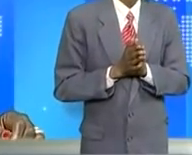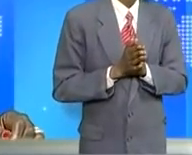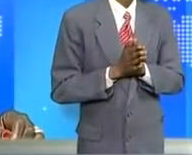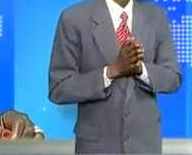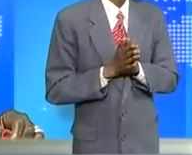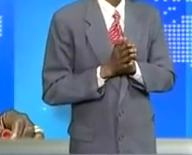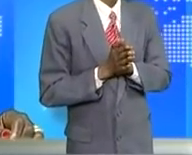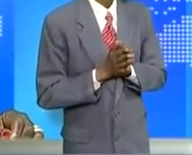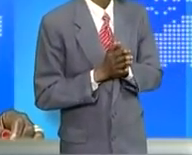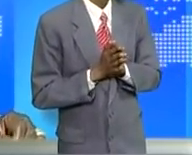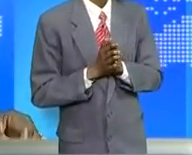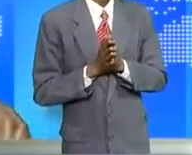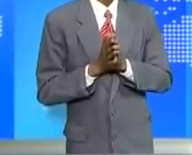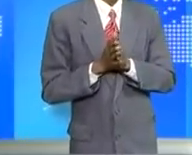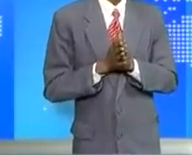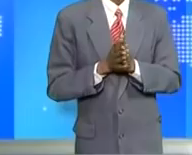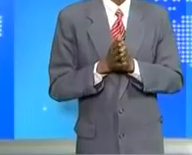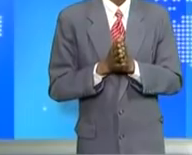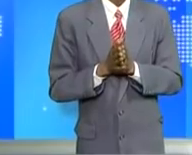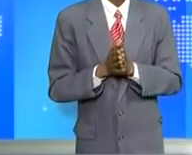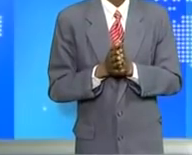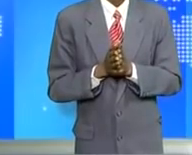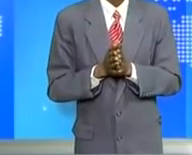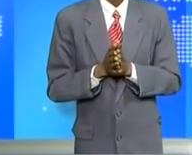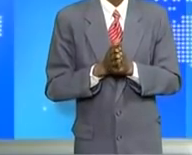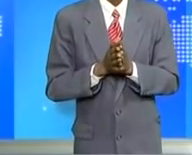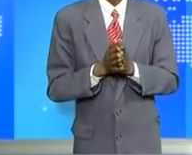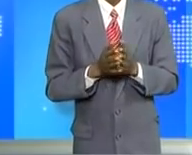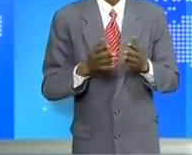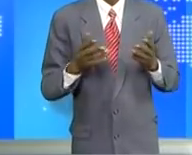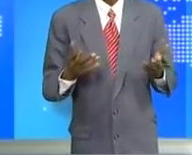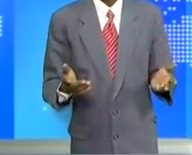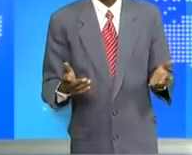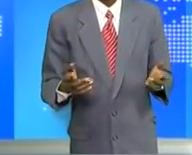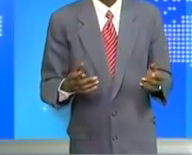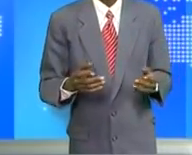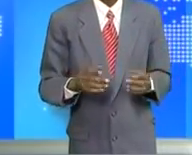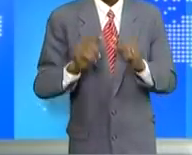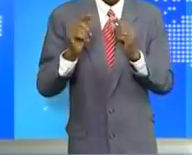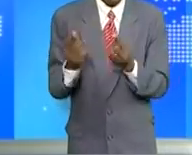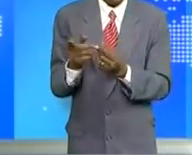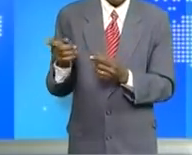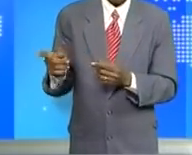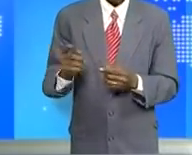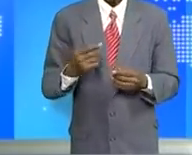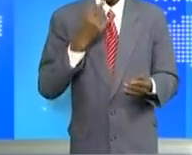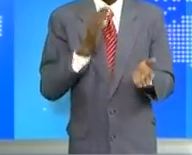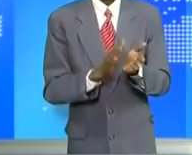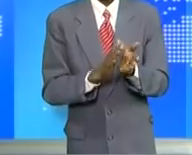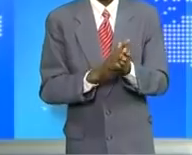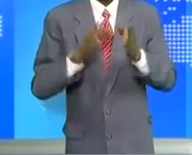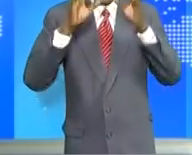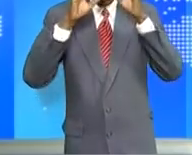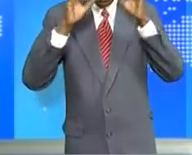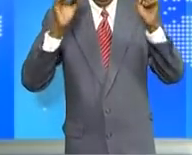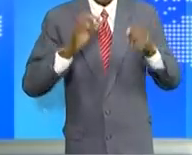nationaux de l'Union sacrée saluent et soutiennent la décision du chef de l'État Félix Antoine Tshisekedi, celle de décréter l'état de siège